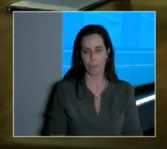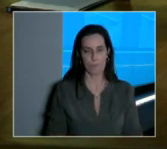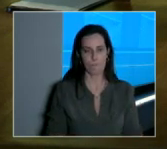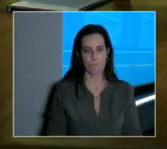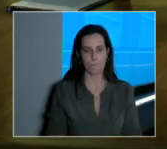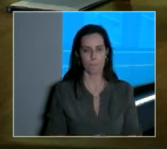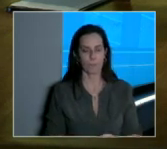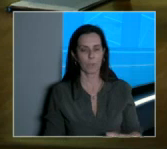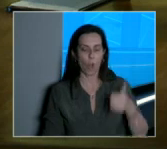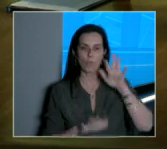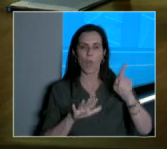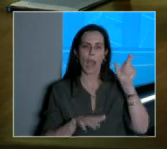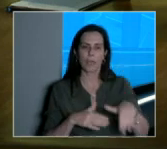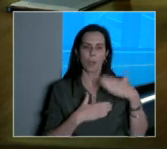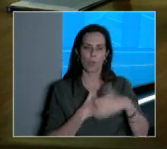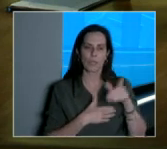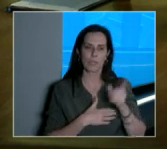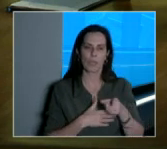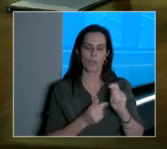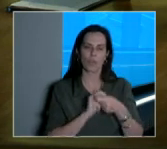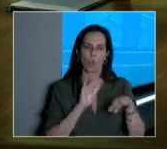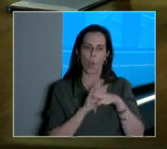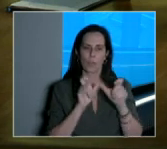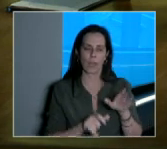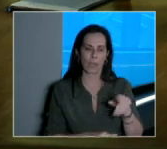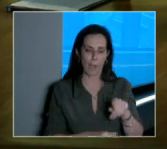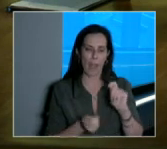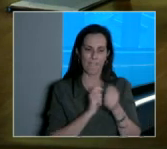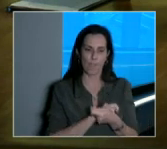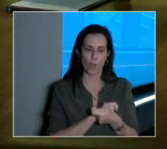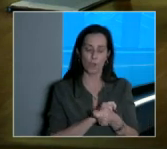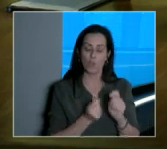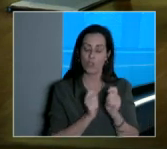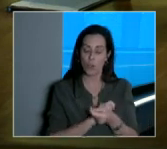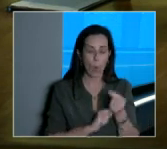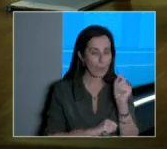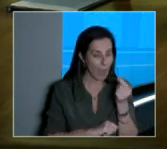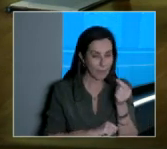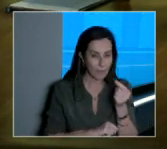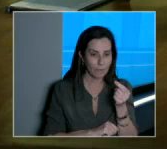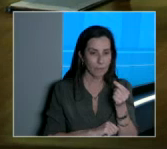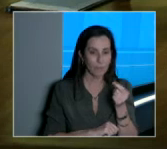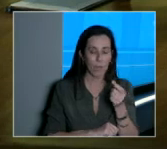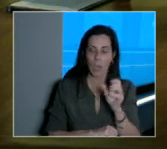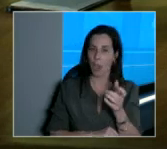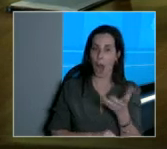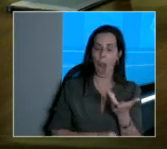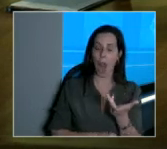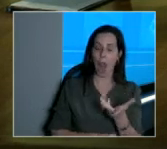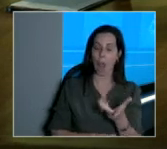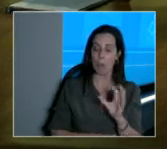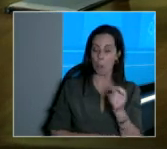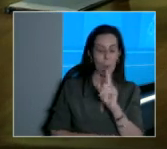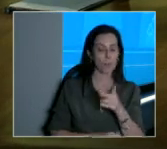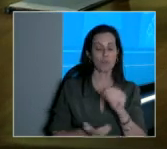ראש הממשלה הוא האדם האחרון שצריך את שינוי חוק החסינות, גם פה הפכו שינוי קטן בחוק החסינות. הוא האחרון שצריך, למה הוא כל כך